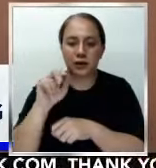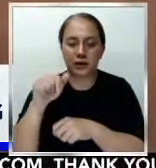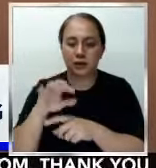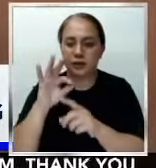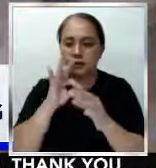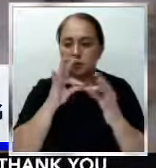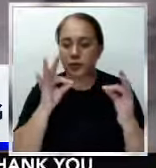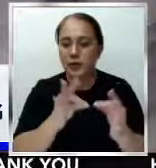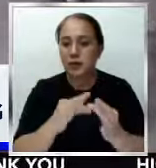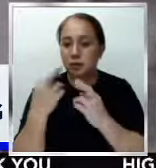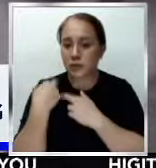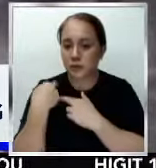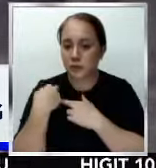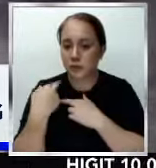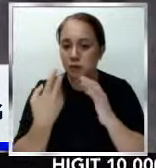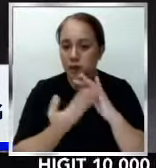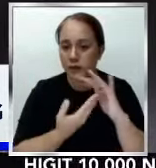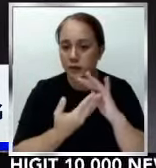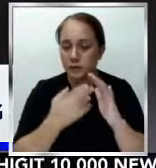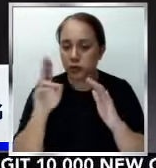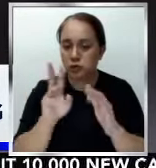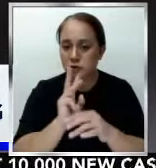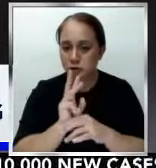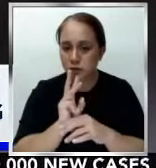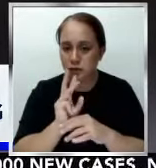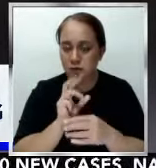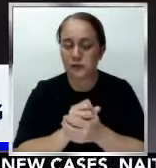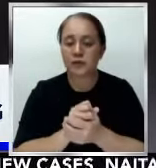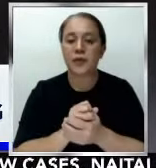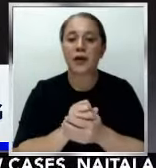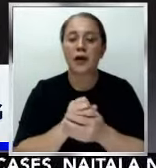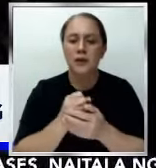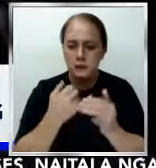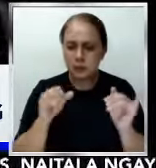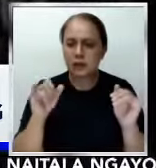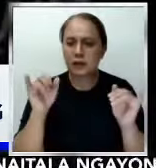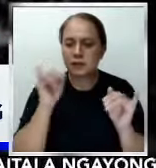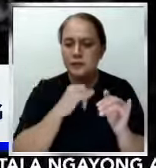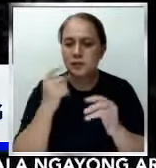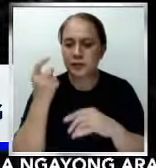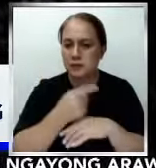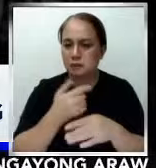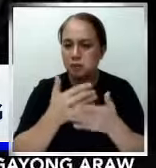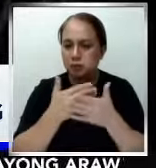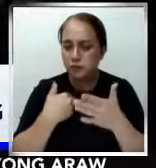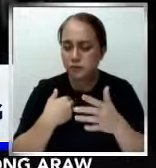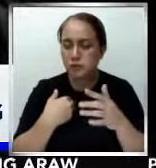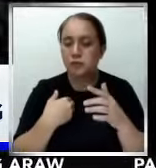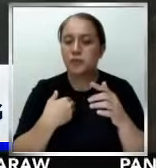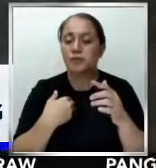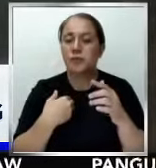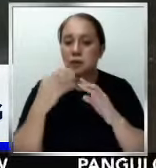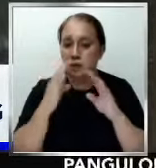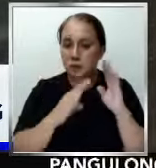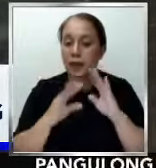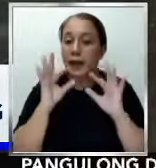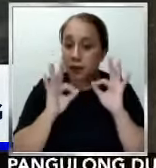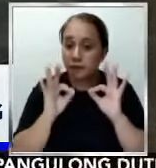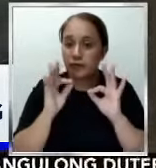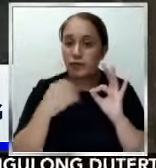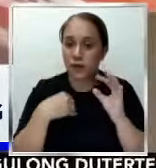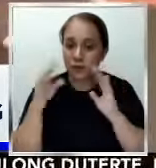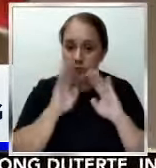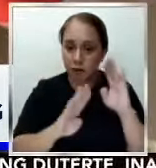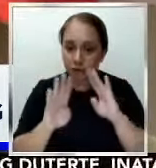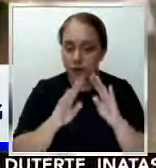mga consumer sa paggamit ng tubig. May ilang araw pa bago ang krisis, kung magkakaroon man ng krisis. Kaya hindi pa